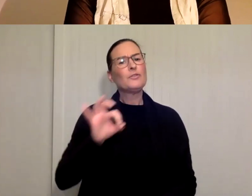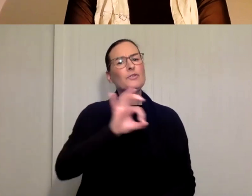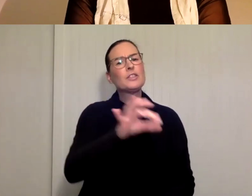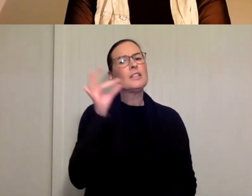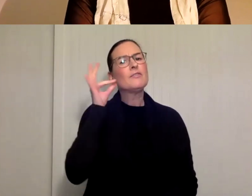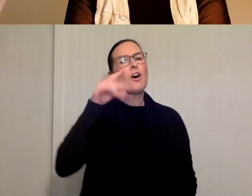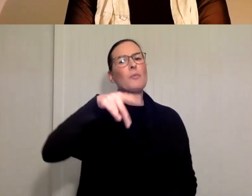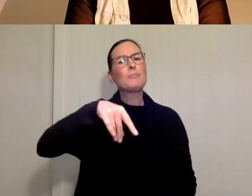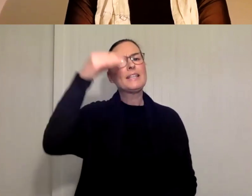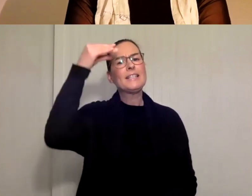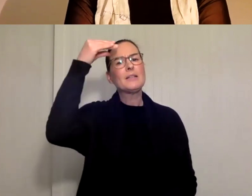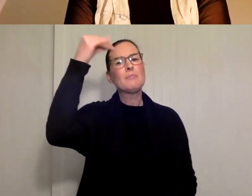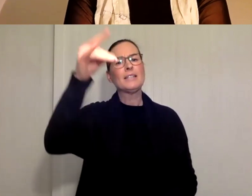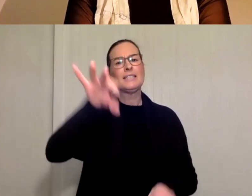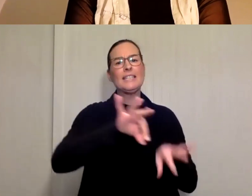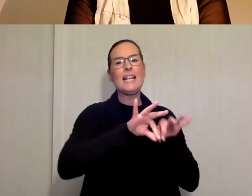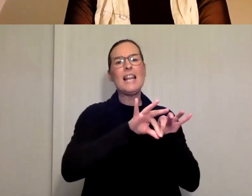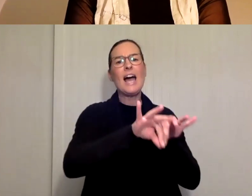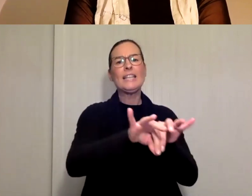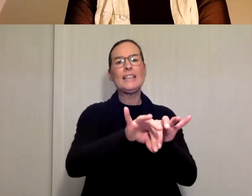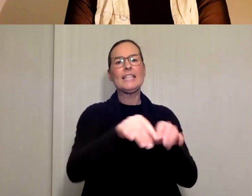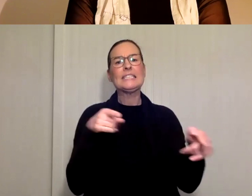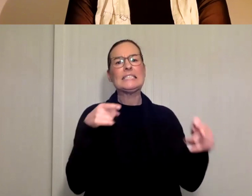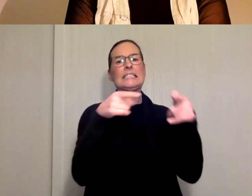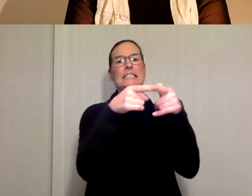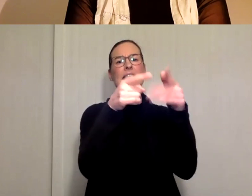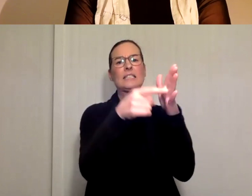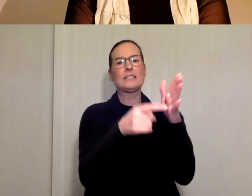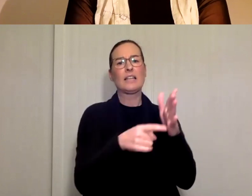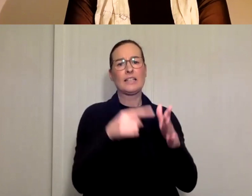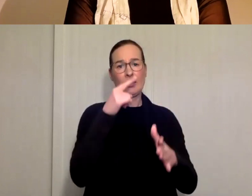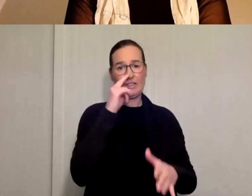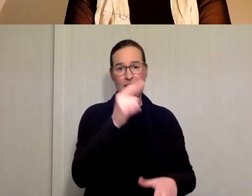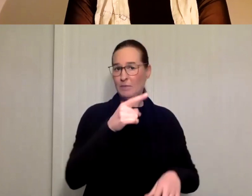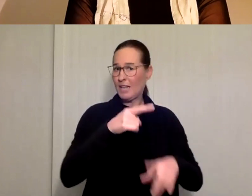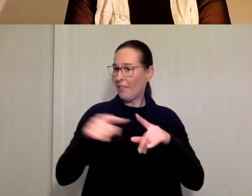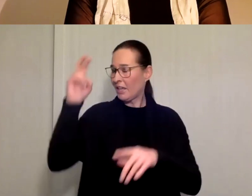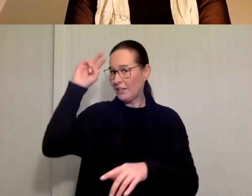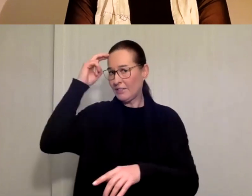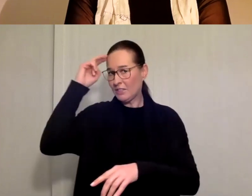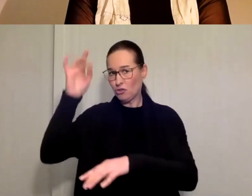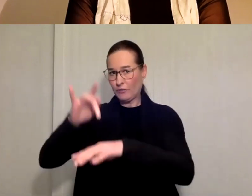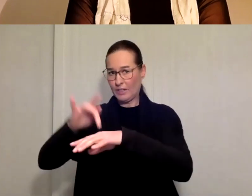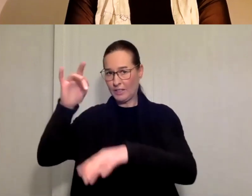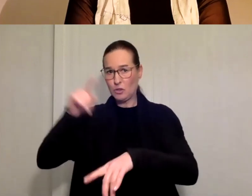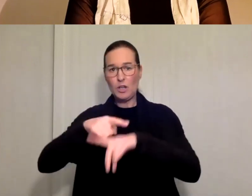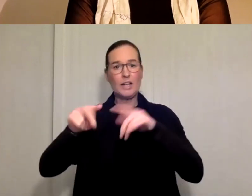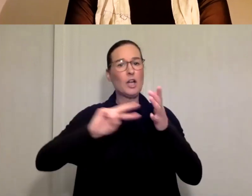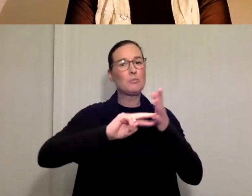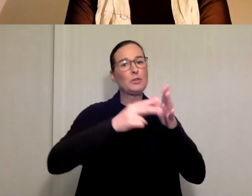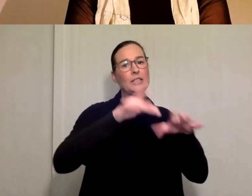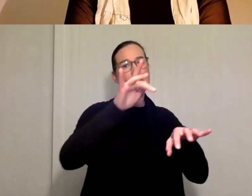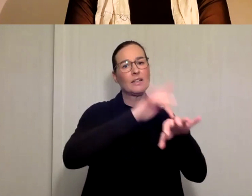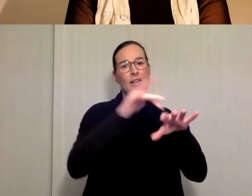die leitenden Zielkriterien, wenn Sie mit anderen Wissenschaftlerinnen, wenn Sie mit Politikerinnen ins